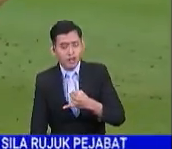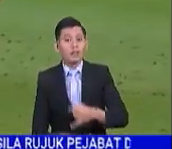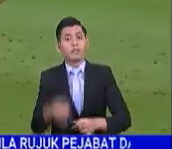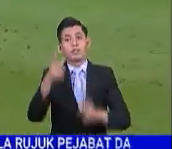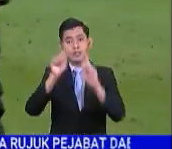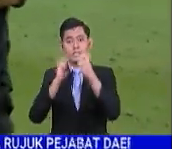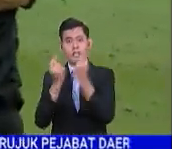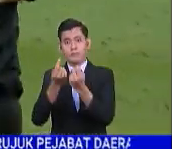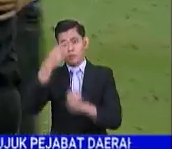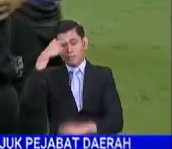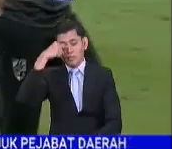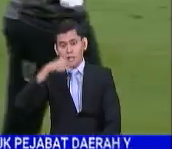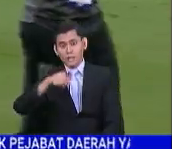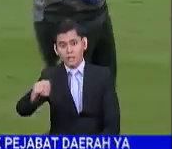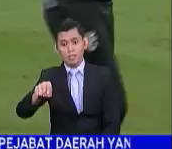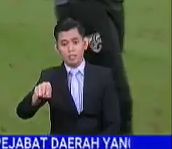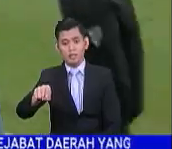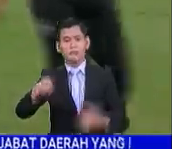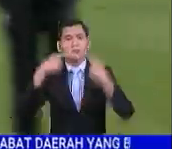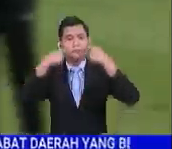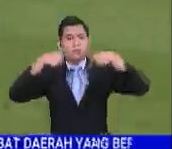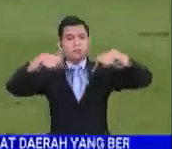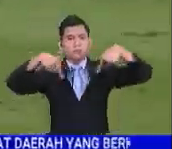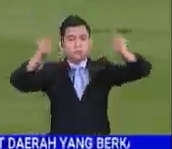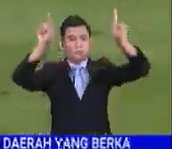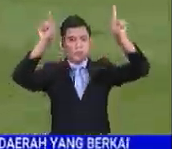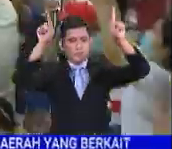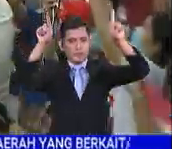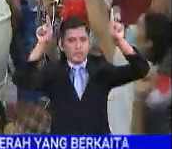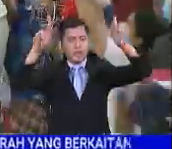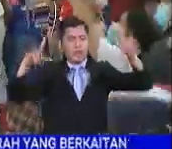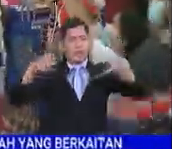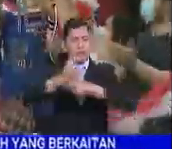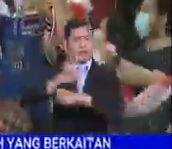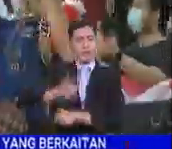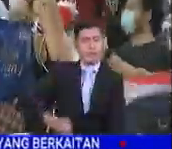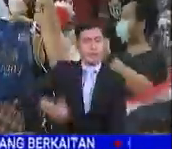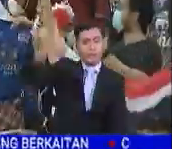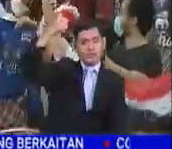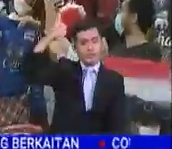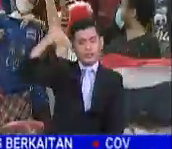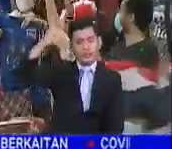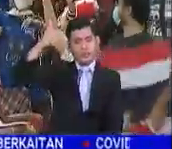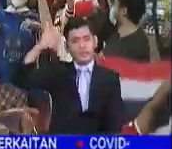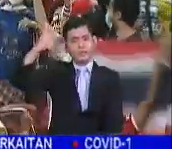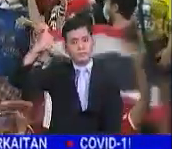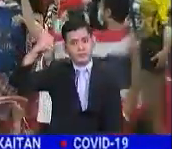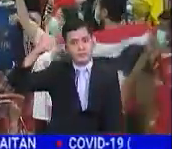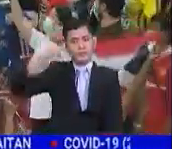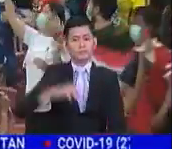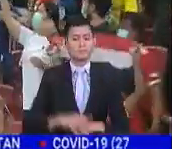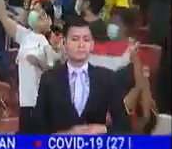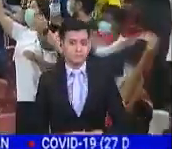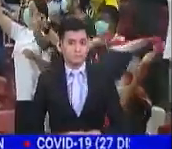Thailand berjaya menembus kekecewaan gagal mara ke final pada edisi 2018 selepas tewas di tangan Malaysia.